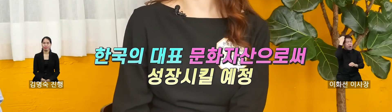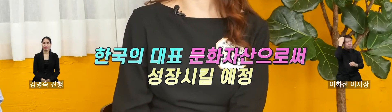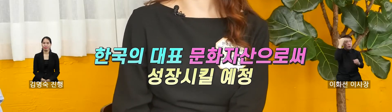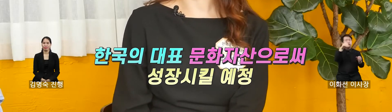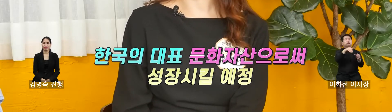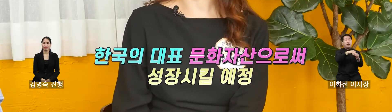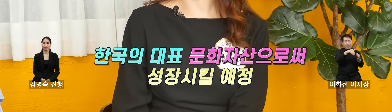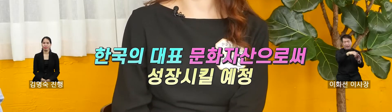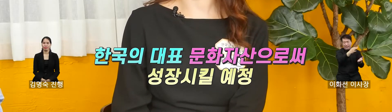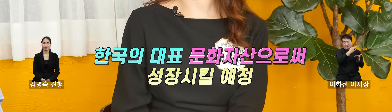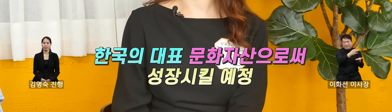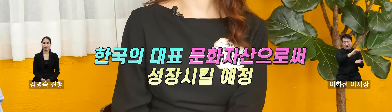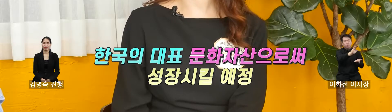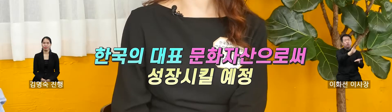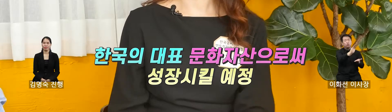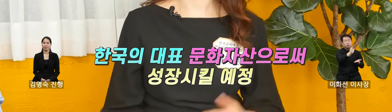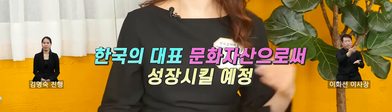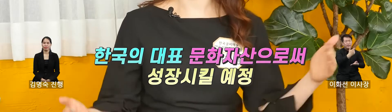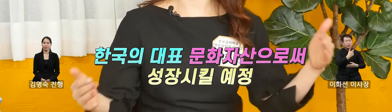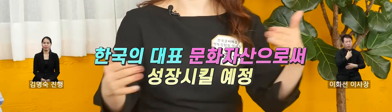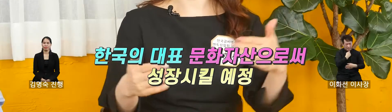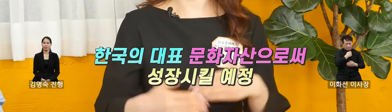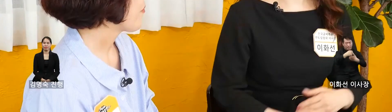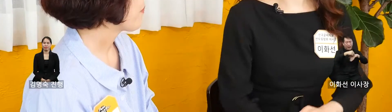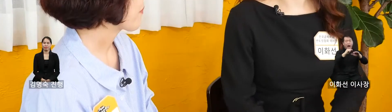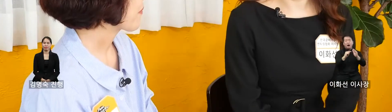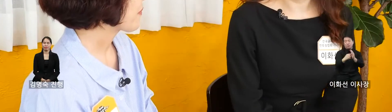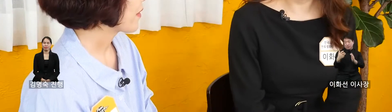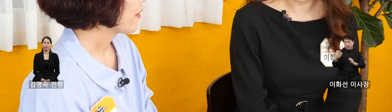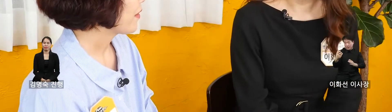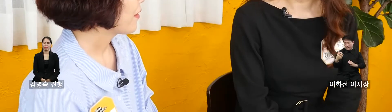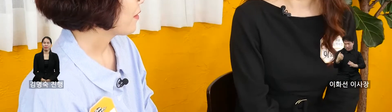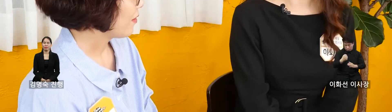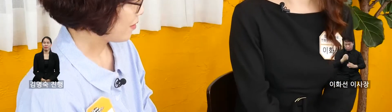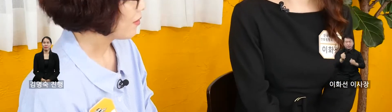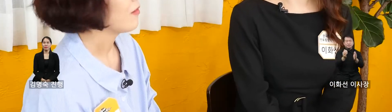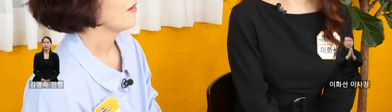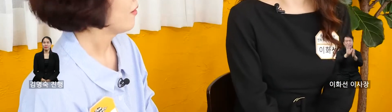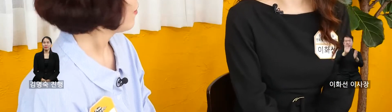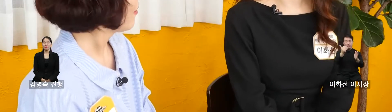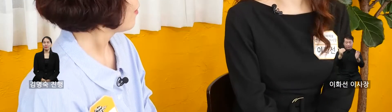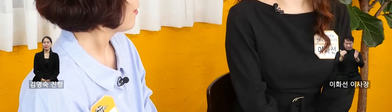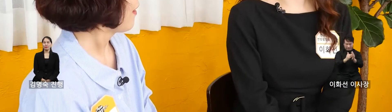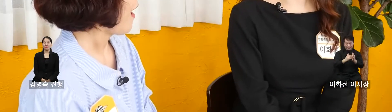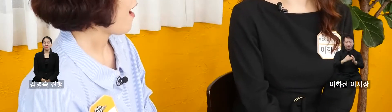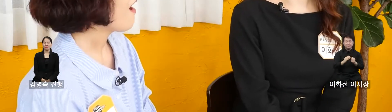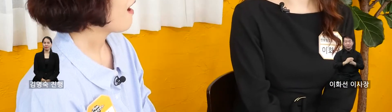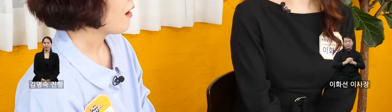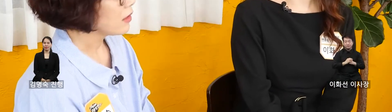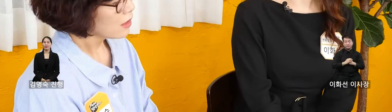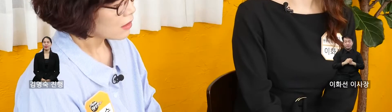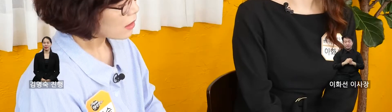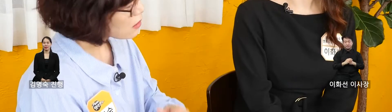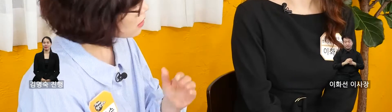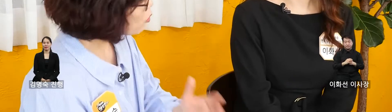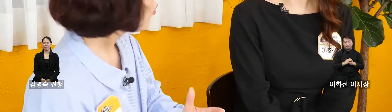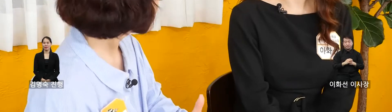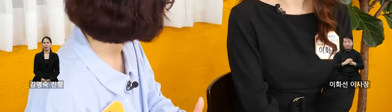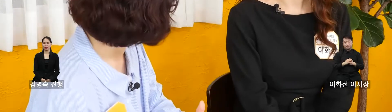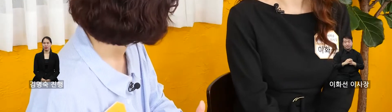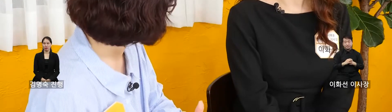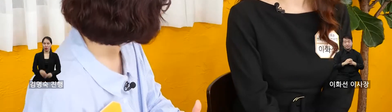그런 마음으로 시작을 한 게 그런 것들을 담고 있는 부분이 한국 글씨에서 멘토링 협회입니다. 아,